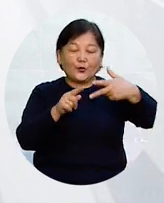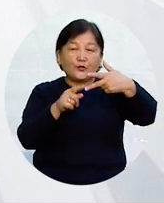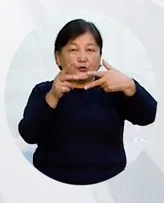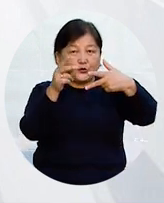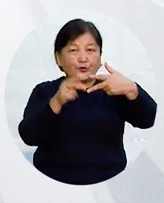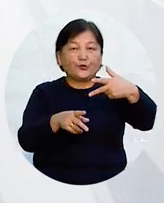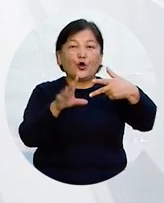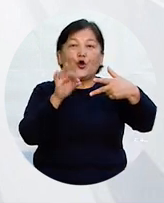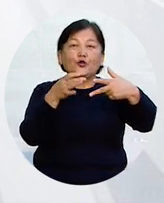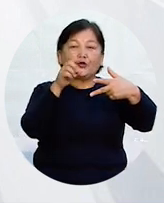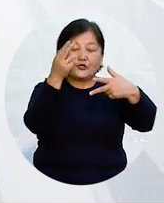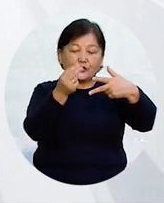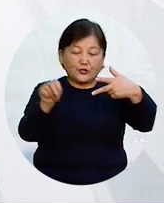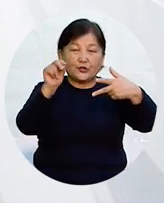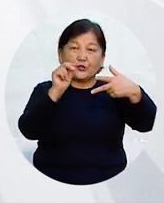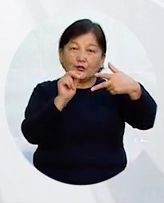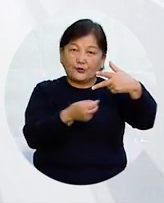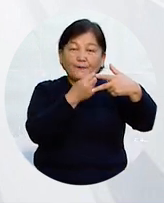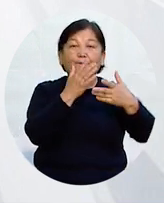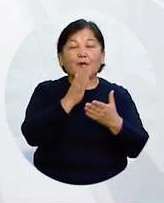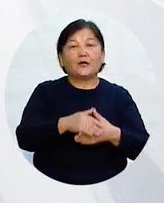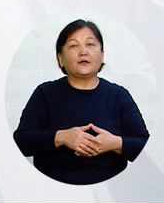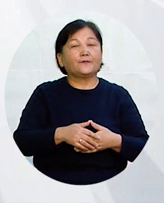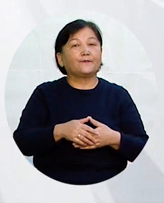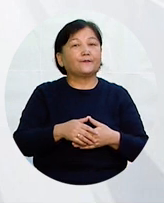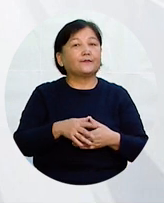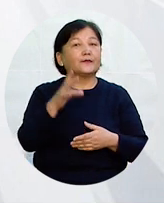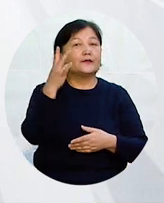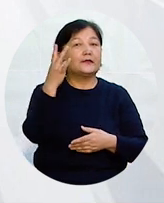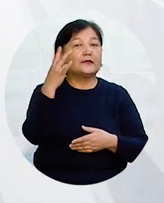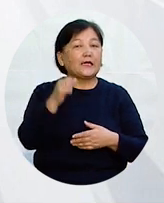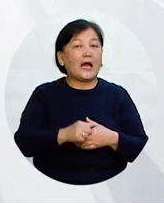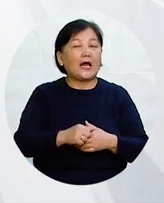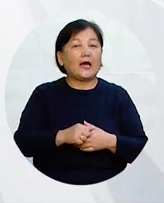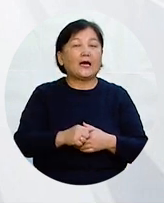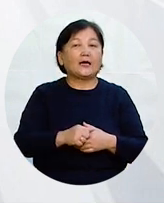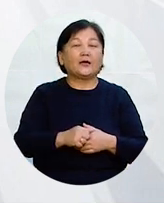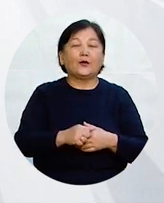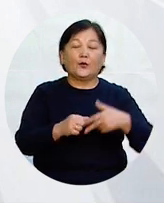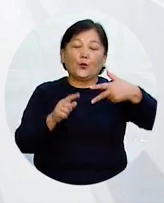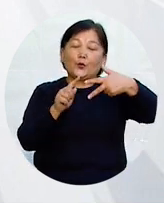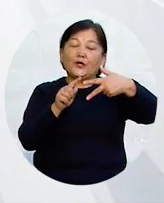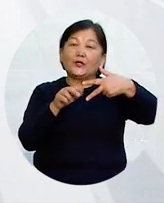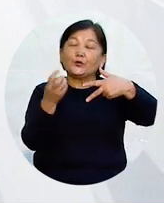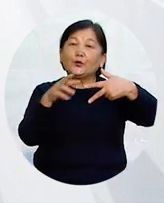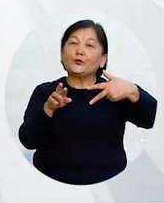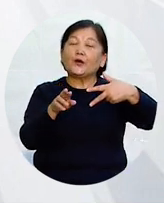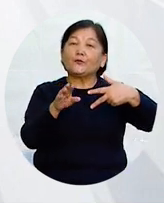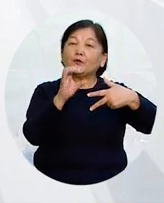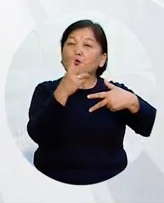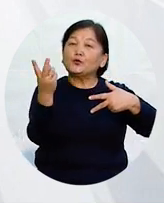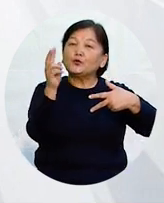орхиц бичигдсэн байна. За энэ бол наа нөхцөл. Тэгвэл наа даврыг үгийн дунд орсон энэ үсэг сүүл хэлбэрээр